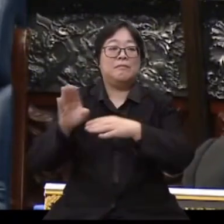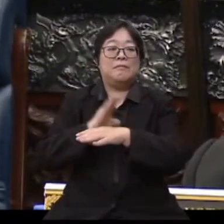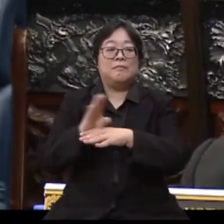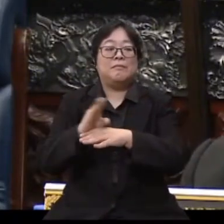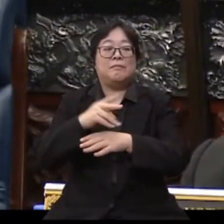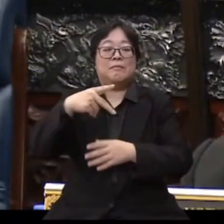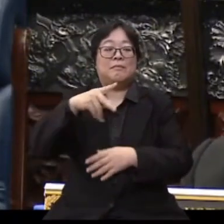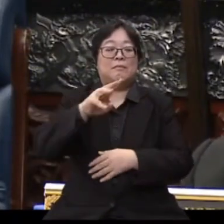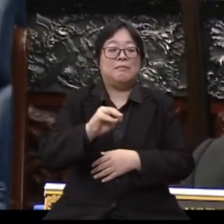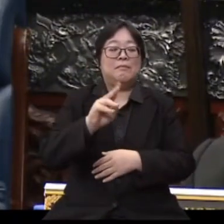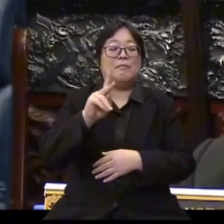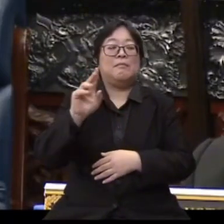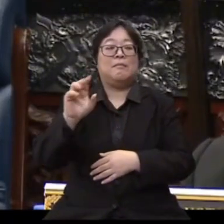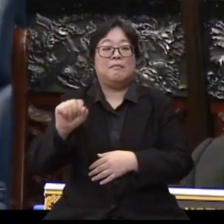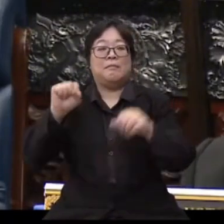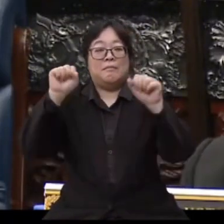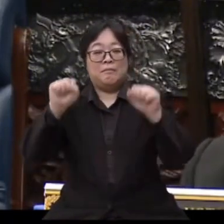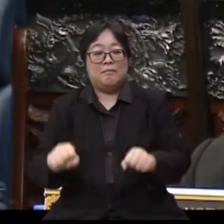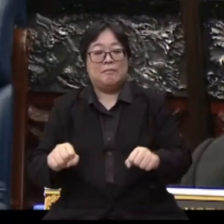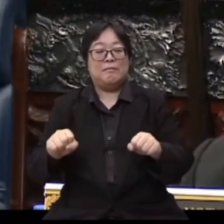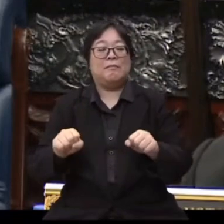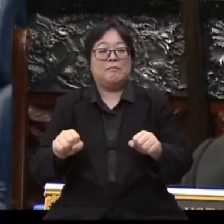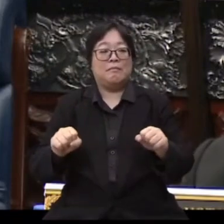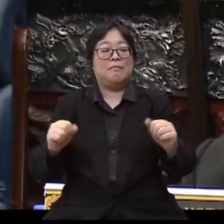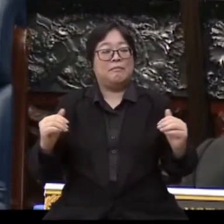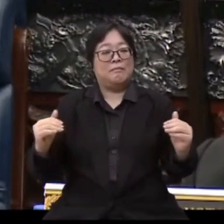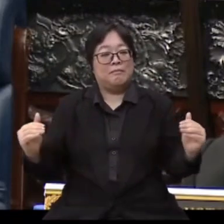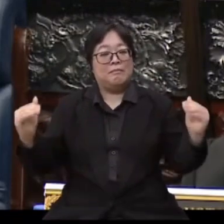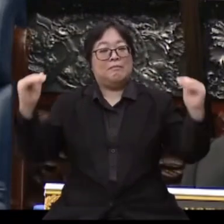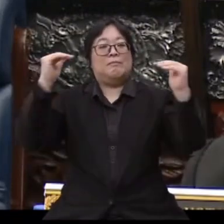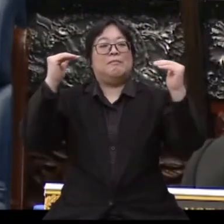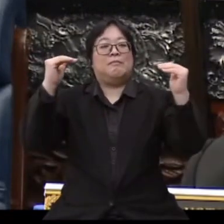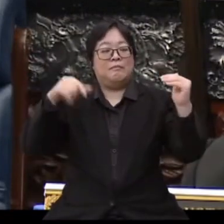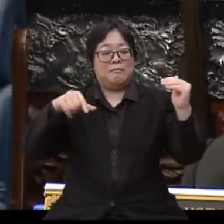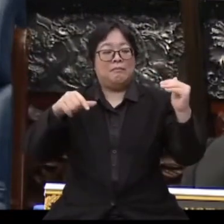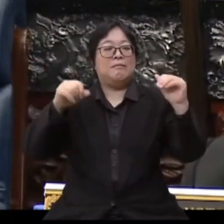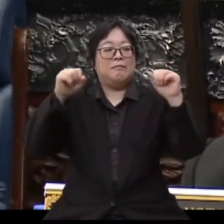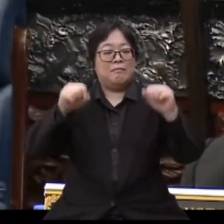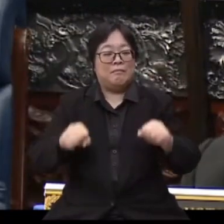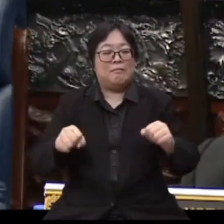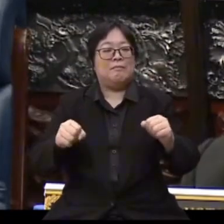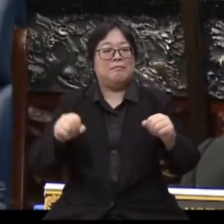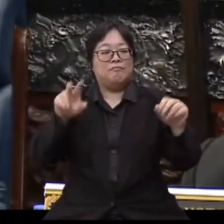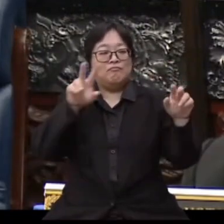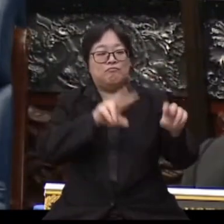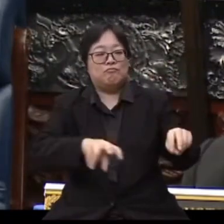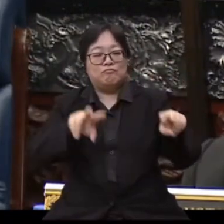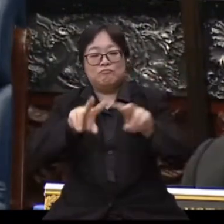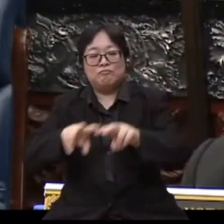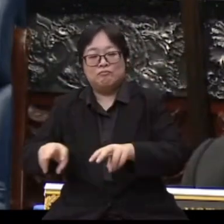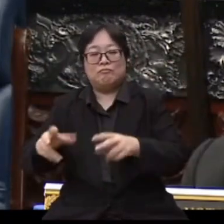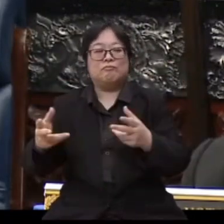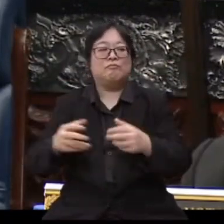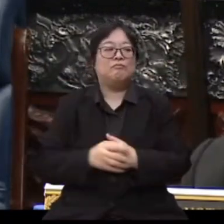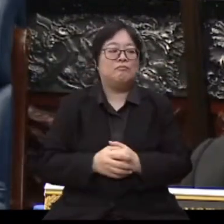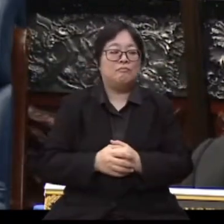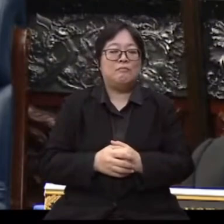perindustrian-perindustrian kecil dan mikro ini dapat diskalakan supaya mereka mula meneroka